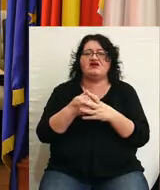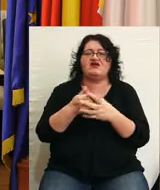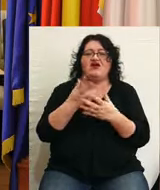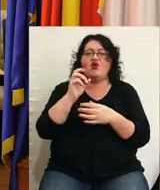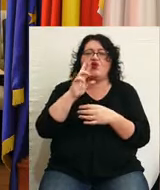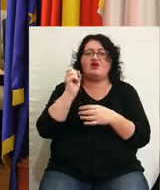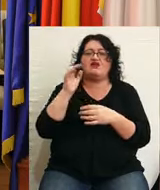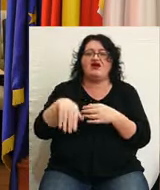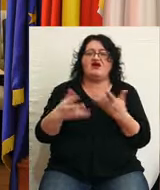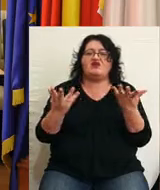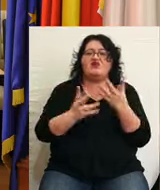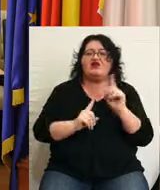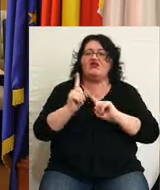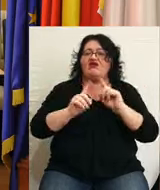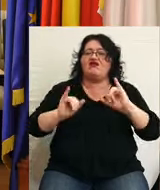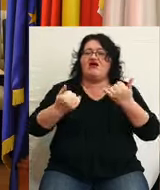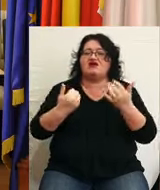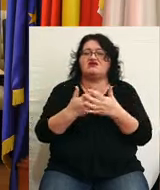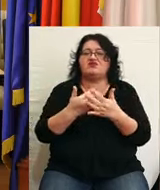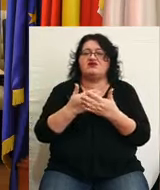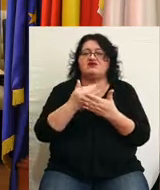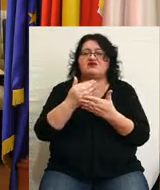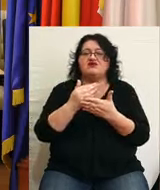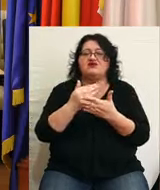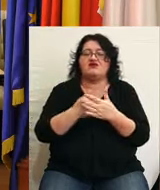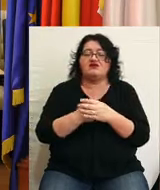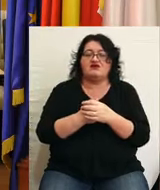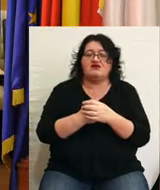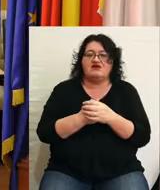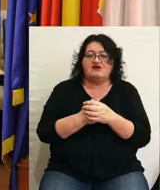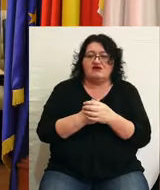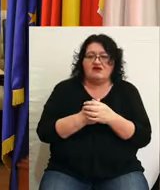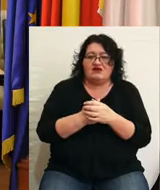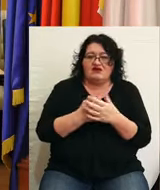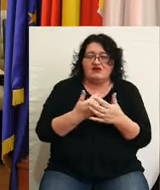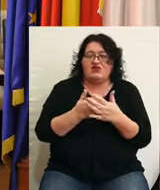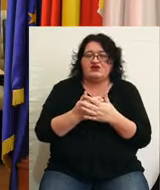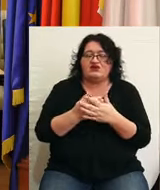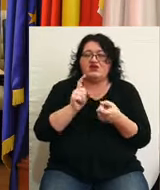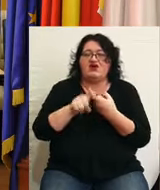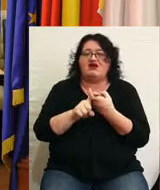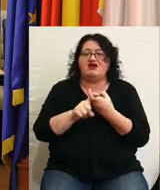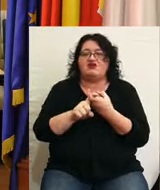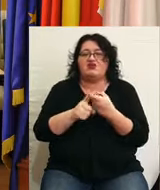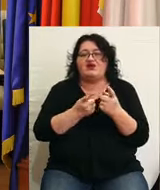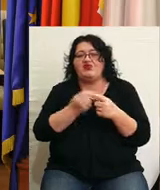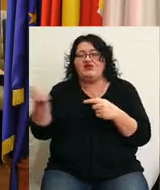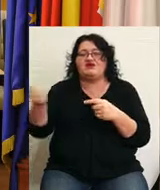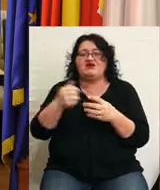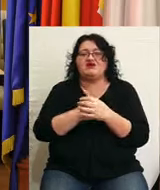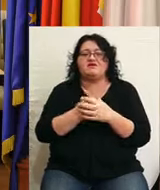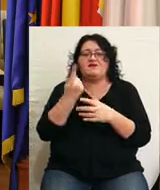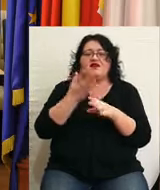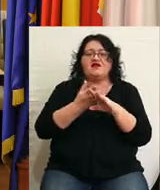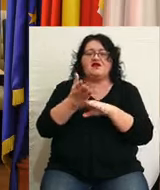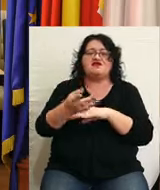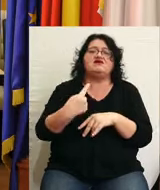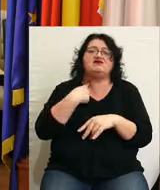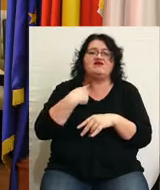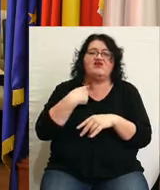în condițiile în care vorbeați de acea plată directă către furnizori? Asta în condițiile în care, odată intrat în